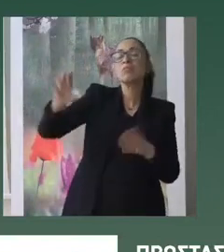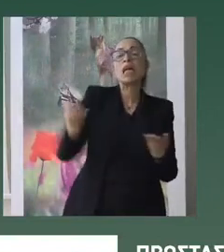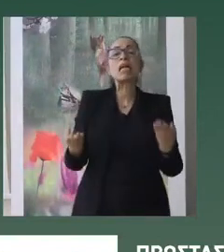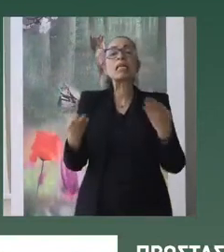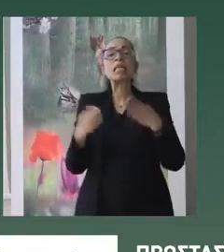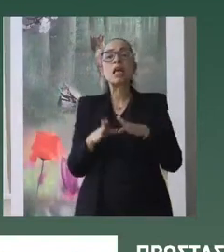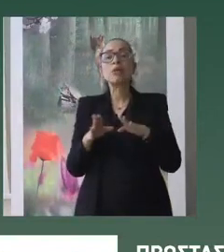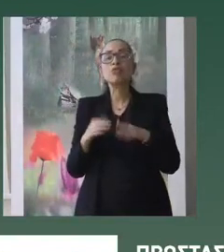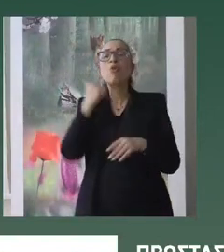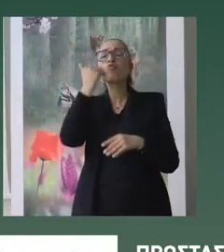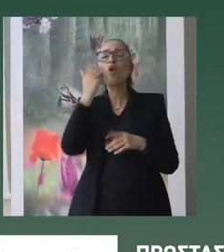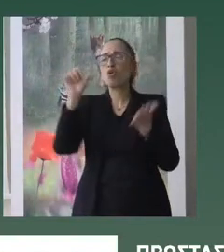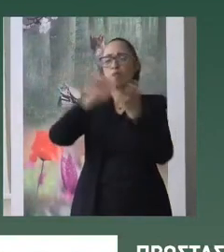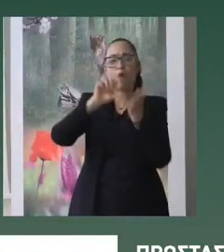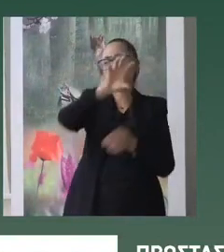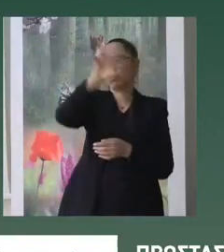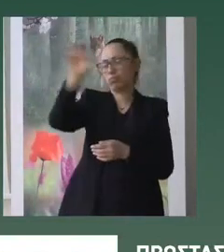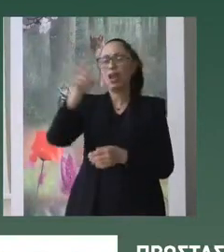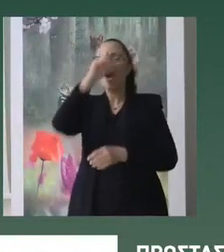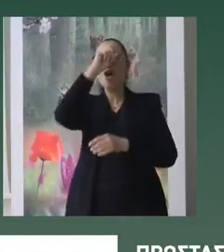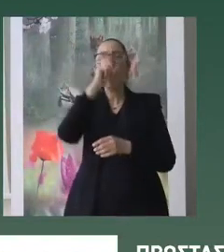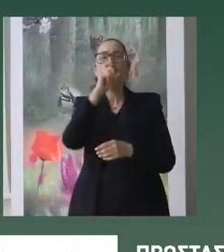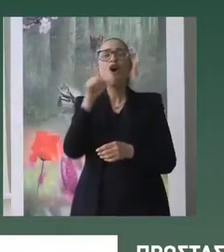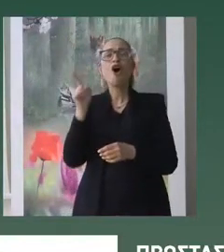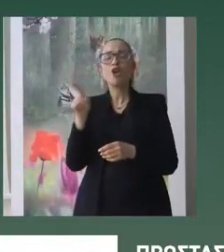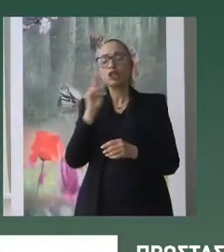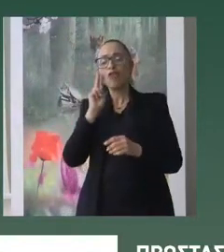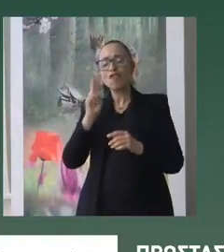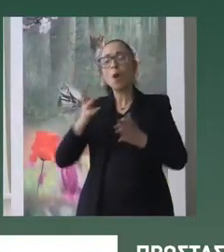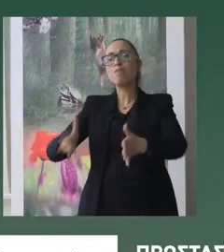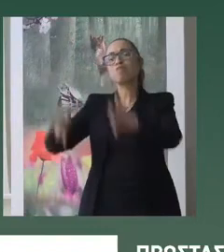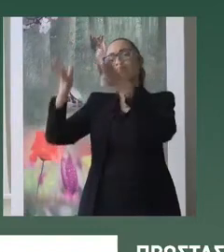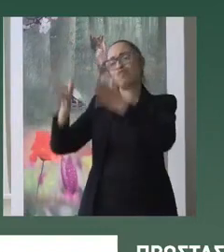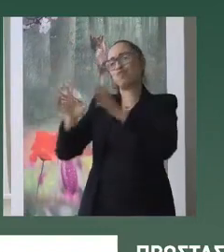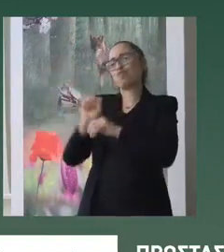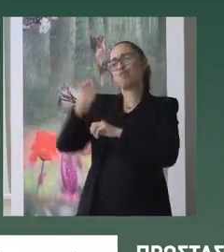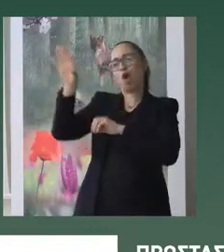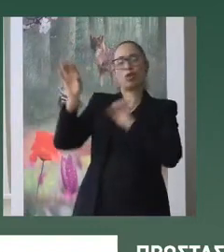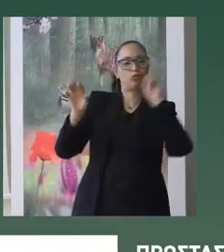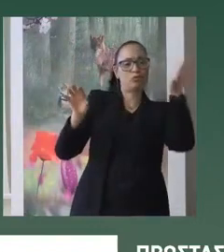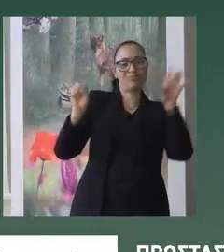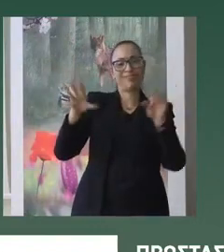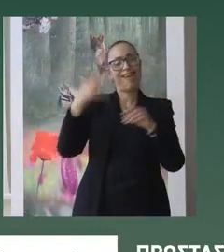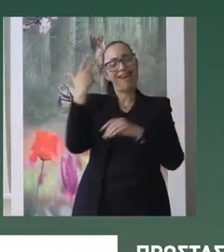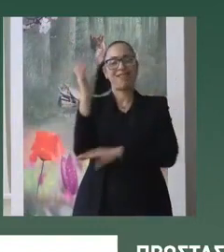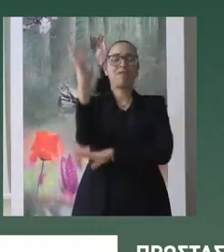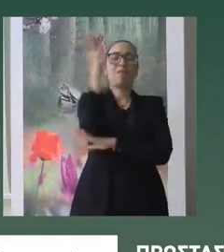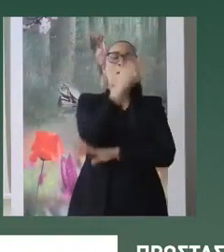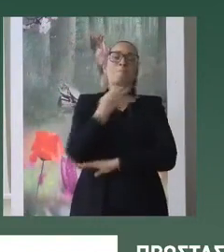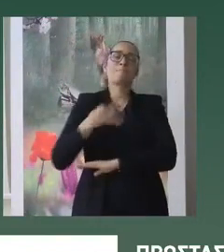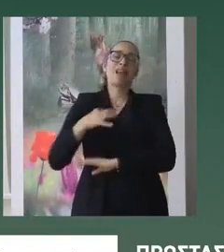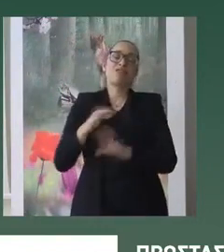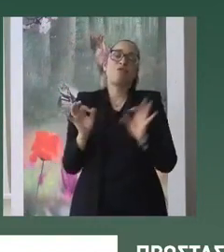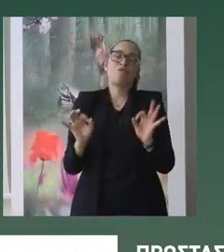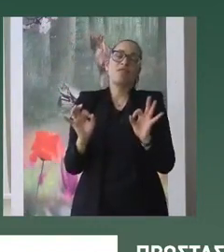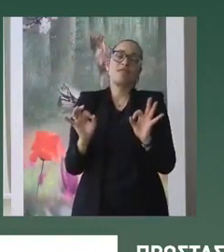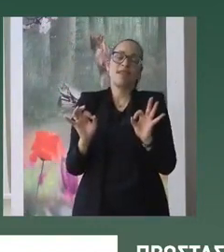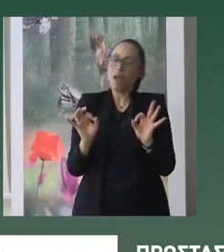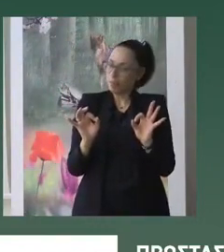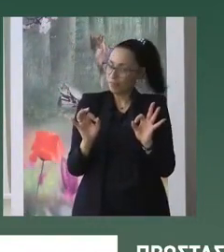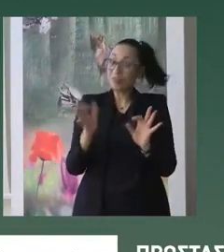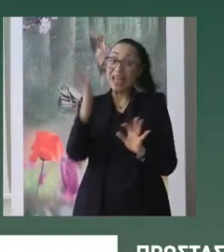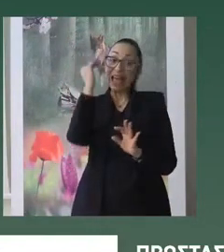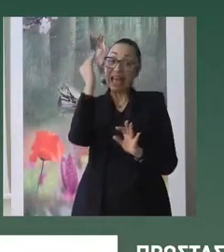κάλυψη. Κόκκινο είναι οι αστικές περιοχές. Το ροζ, όσο φαίνεται, είναι οι προαστιακές περιοχές. Πράσινο, φυσικά, το πράσινο.